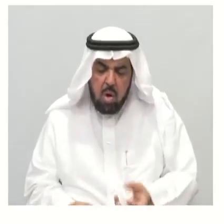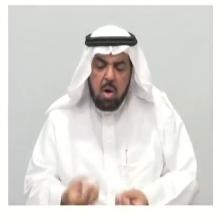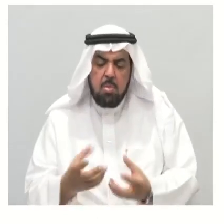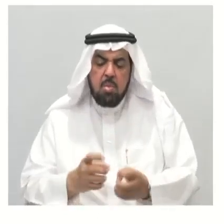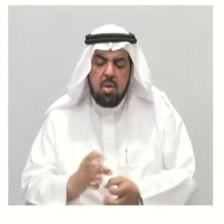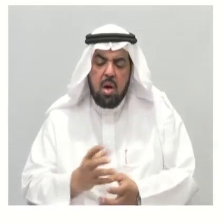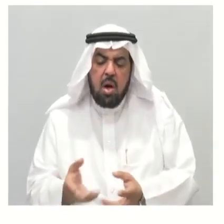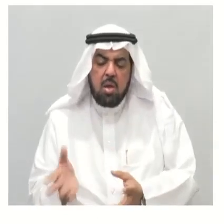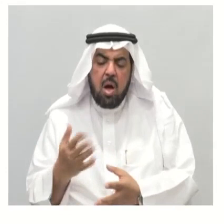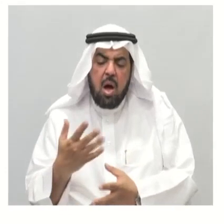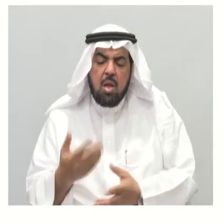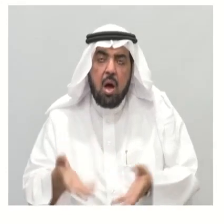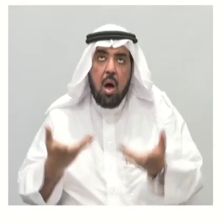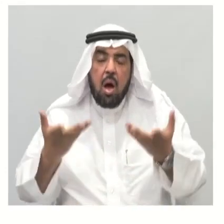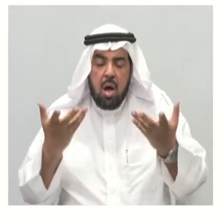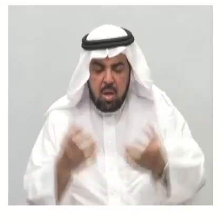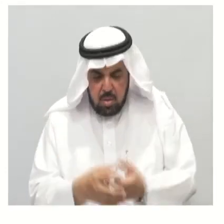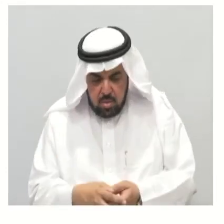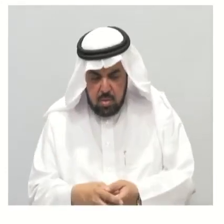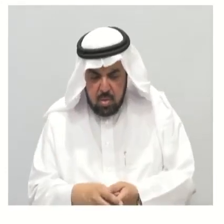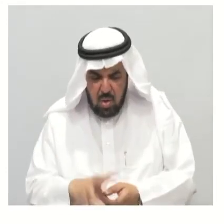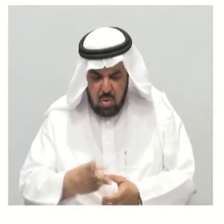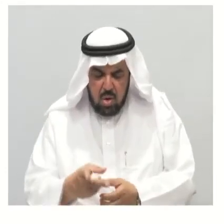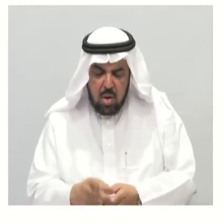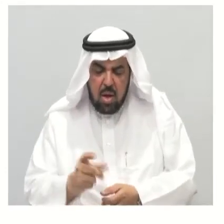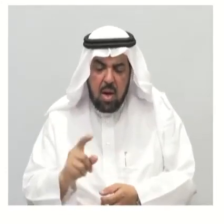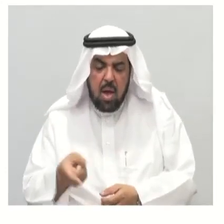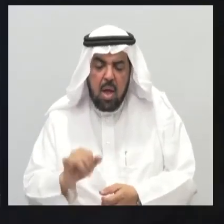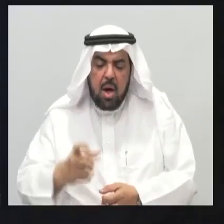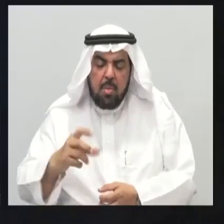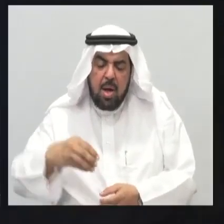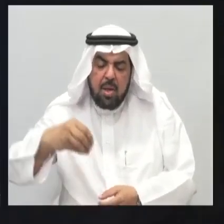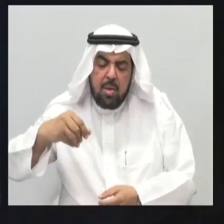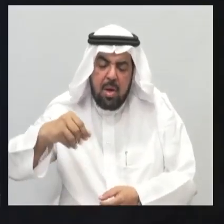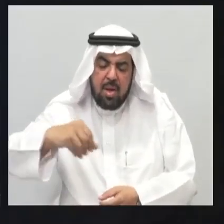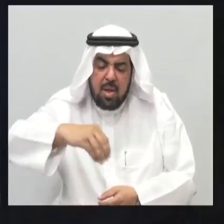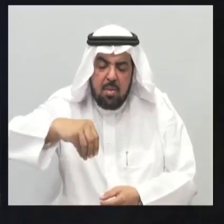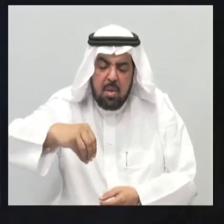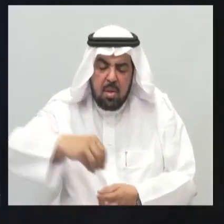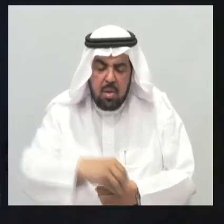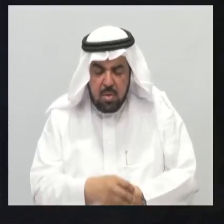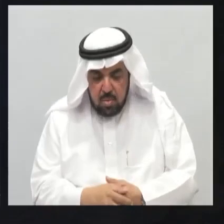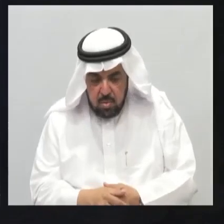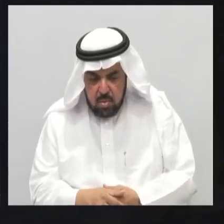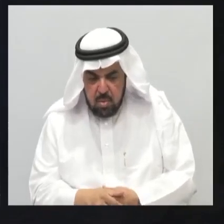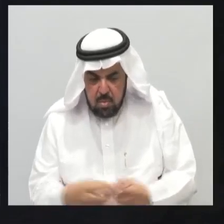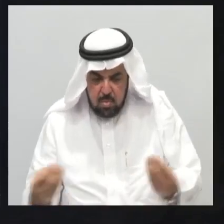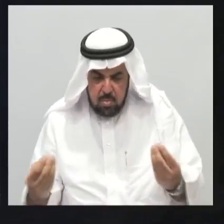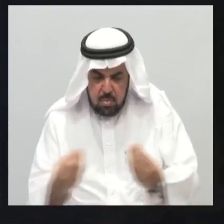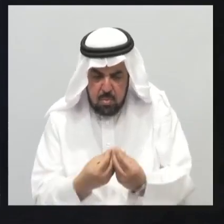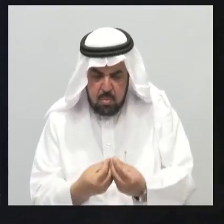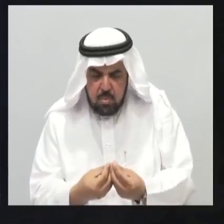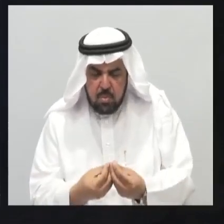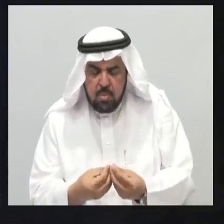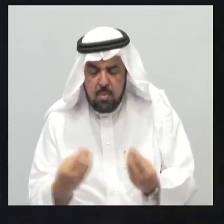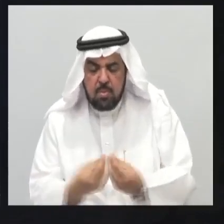منها، وبعد ذلك تحولها إلى الرماد. إذا هنا لدينا أيضا تفاعل كيميائي بين المغنيسيوم في